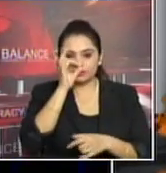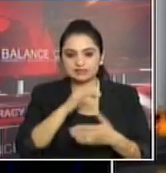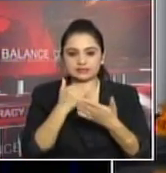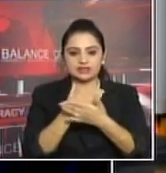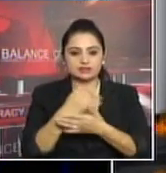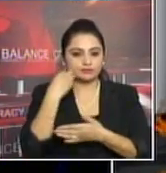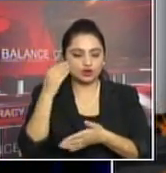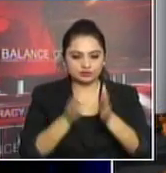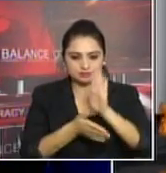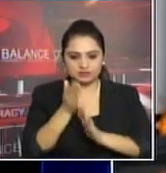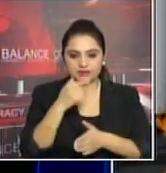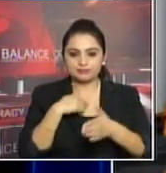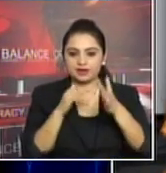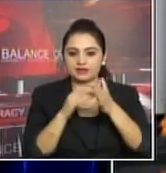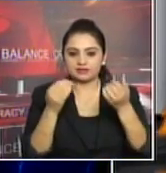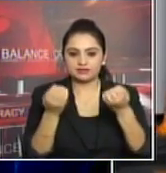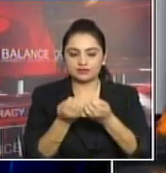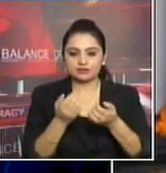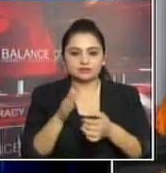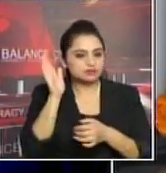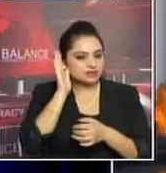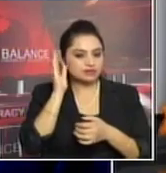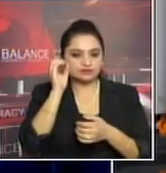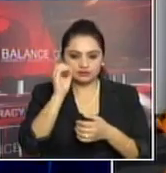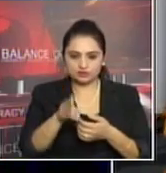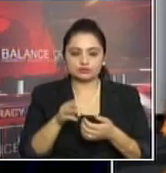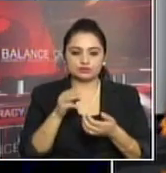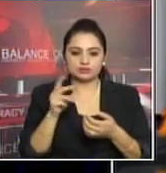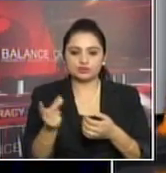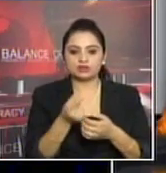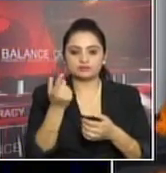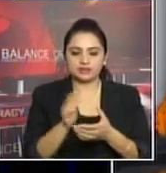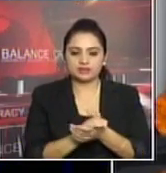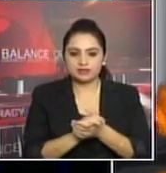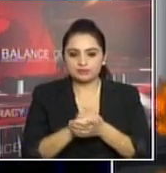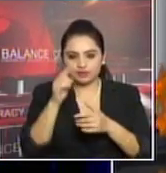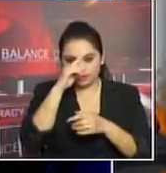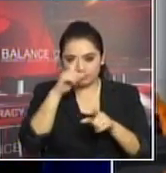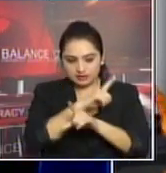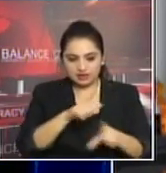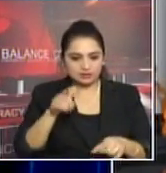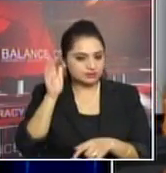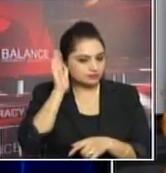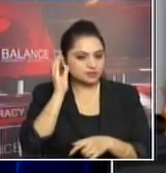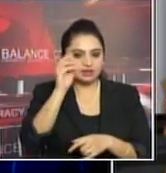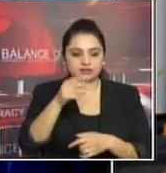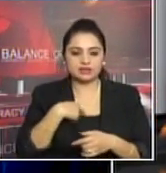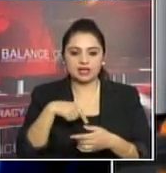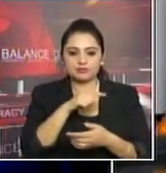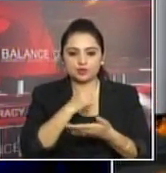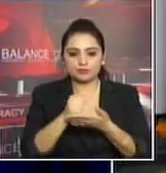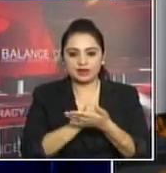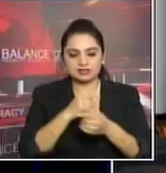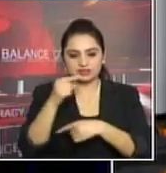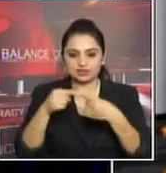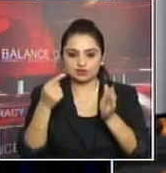स्पेशल प्याकेज हट न्यूज एक्सप्रेसमा हामी ब्रेक लिँदैनौँ, समाचार मात्र दिन्छौँ तीव्र गतिमा। विज्ञापन रहित तीव्र गतिका समाचार दिने